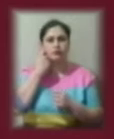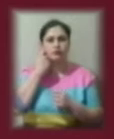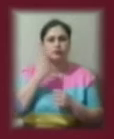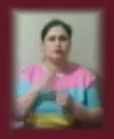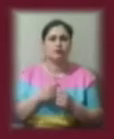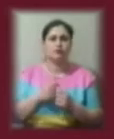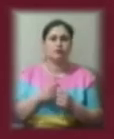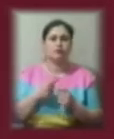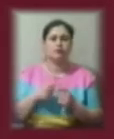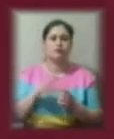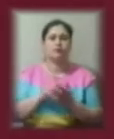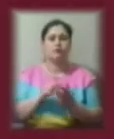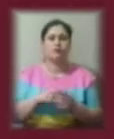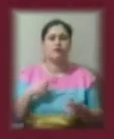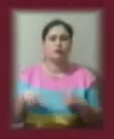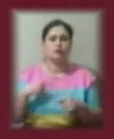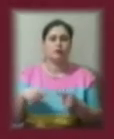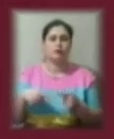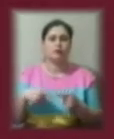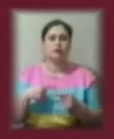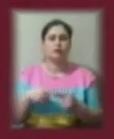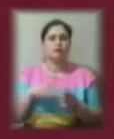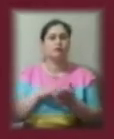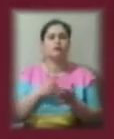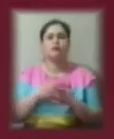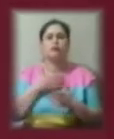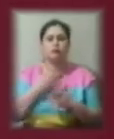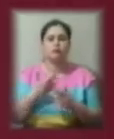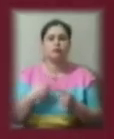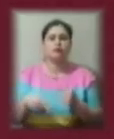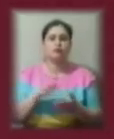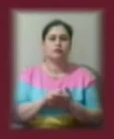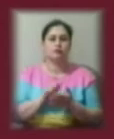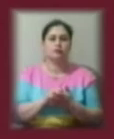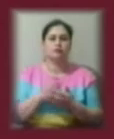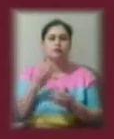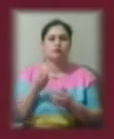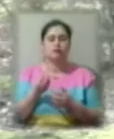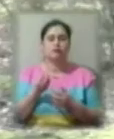Займається футболом. Досить активно займається футболом. Ще коли був Майдан,